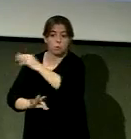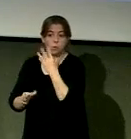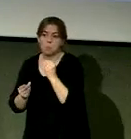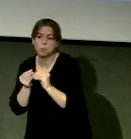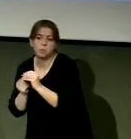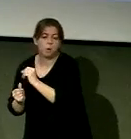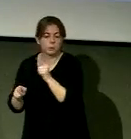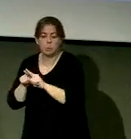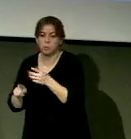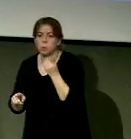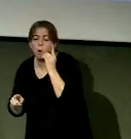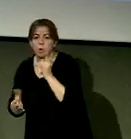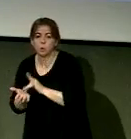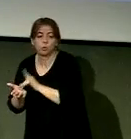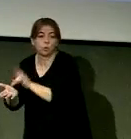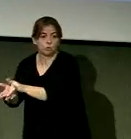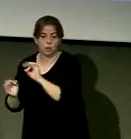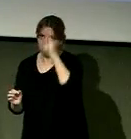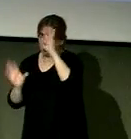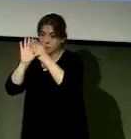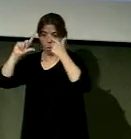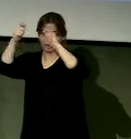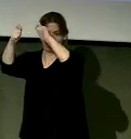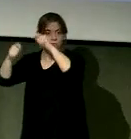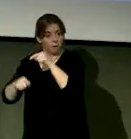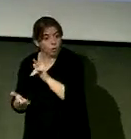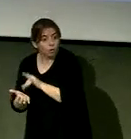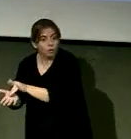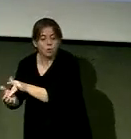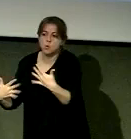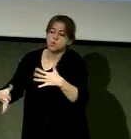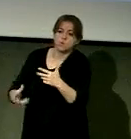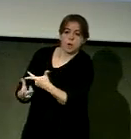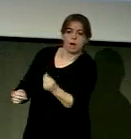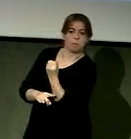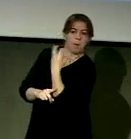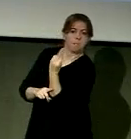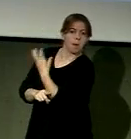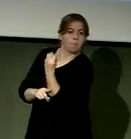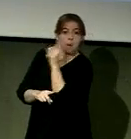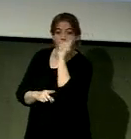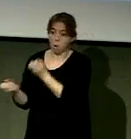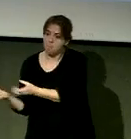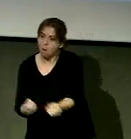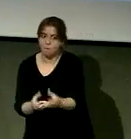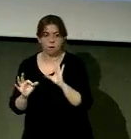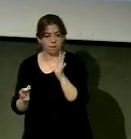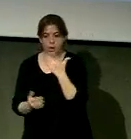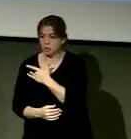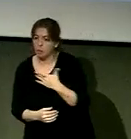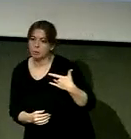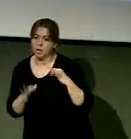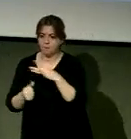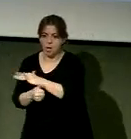jeunes sont de plus en plus préoccupantes dans la mesure où elles ont un impact sanitaire et social de plus en plus fort.